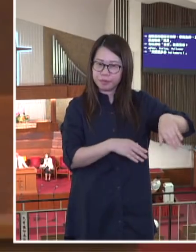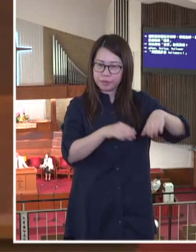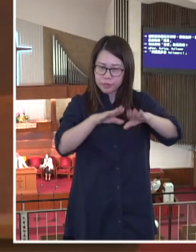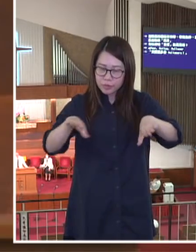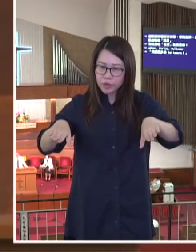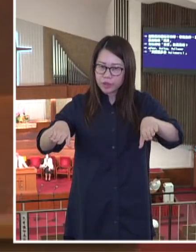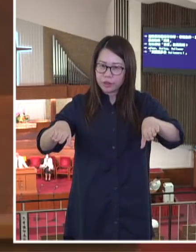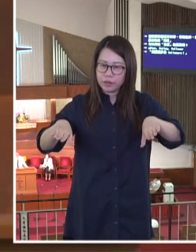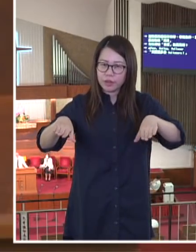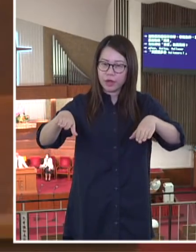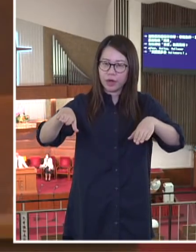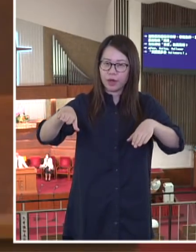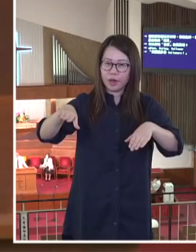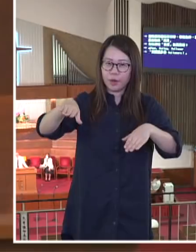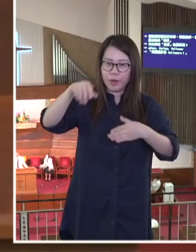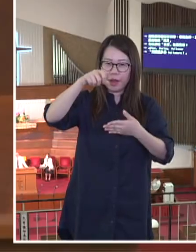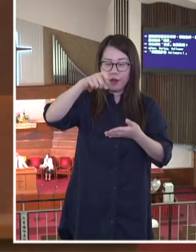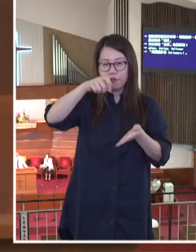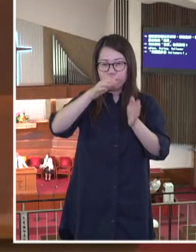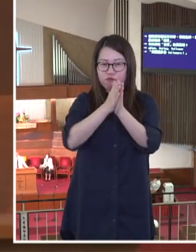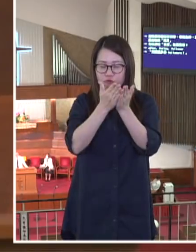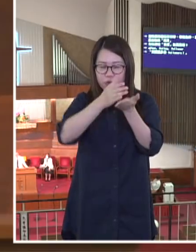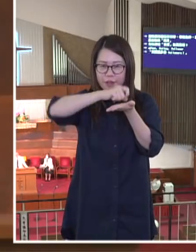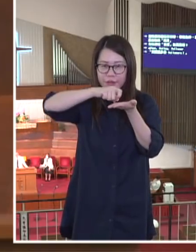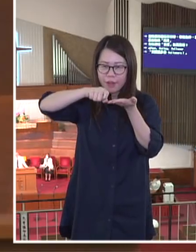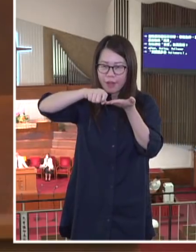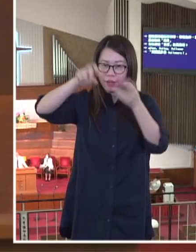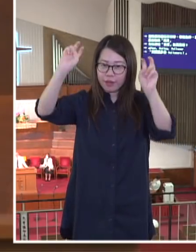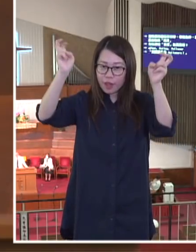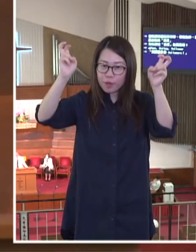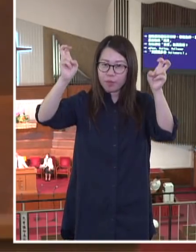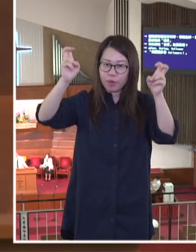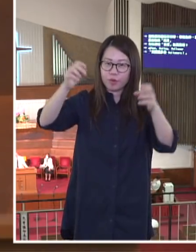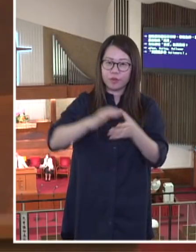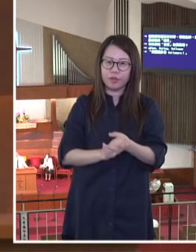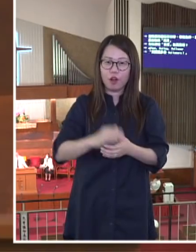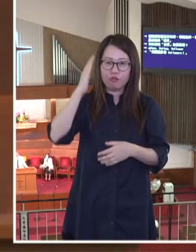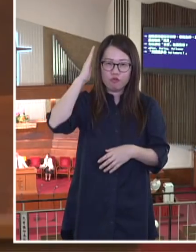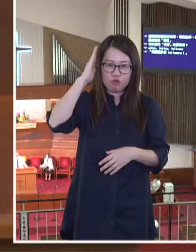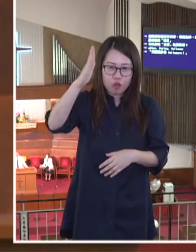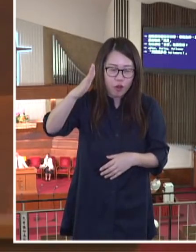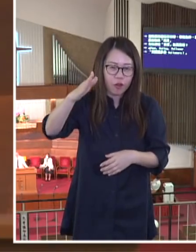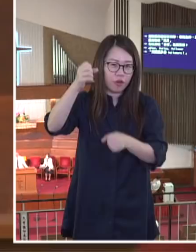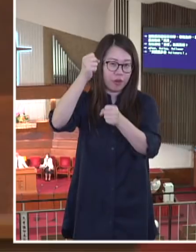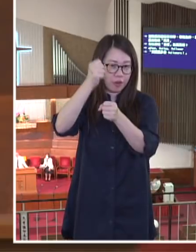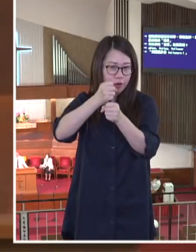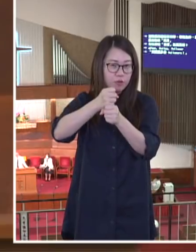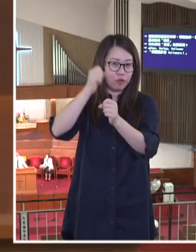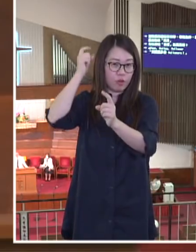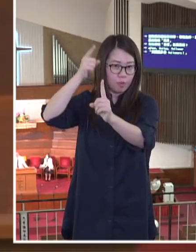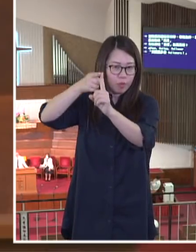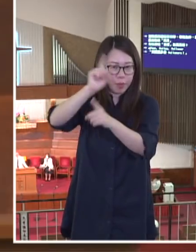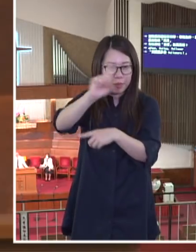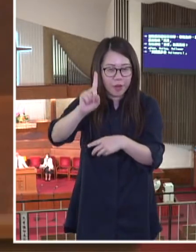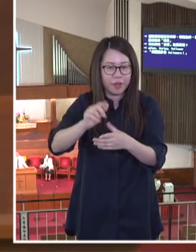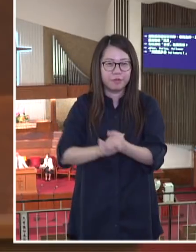文題目。我的志愿嗬，有个即系 documentary， 即系有个即系新闻嘅即系档案啦，即系 这个